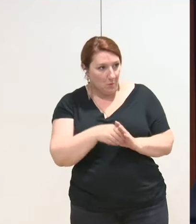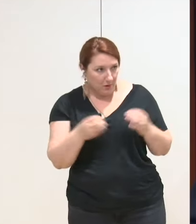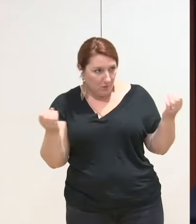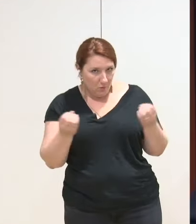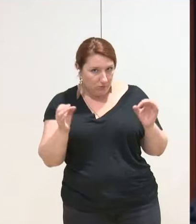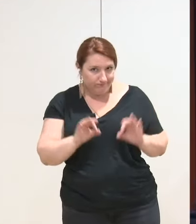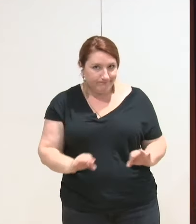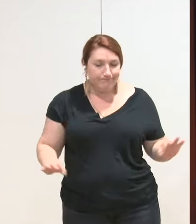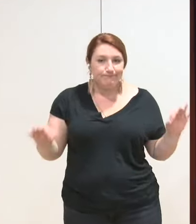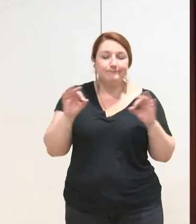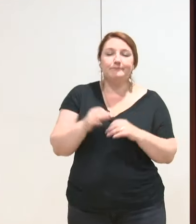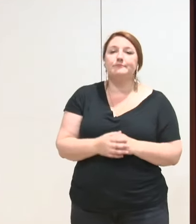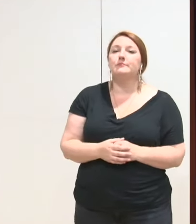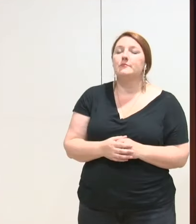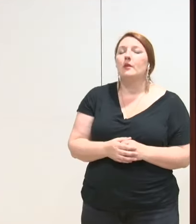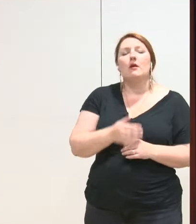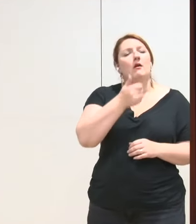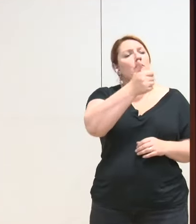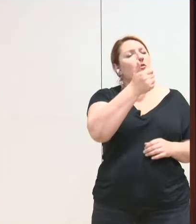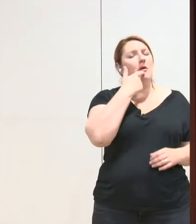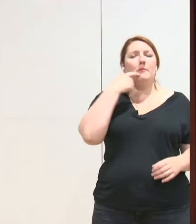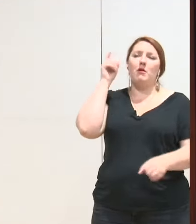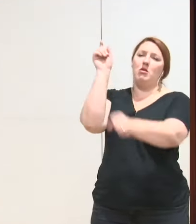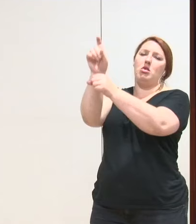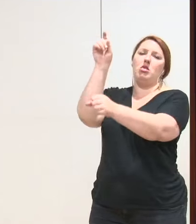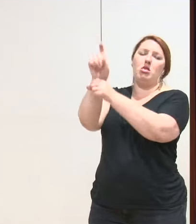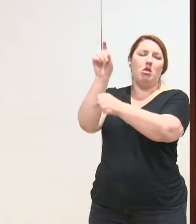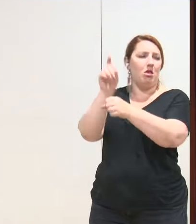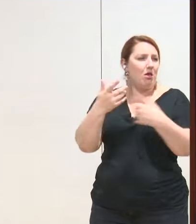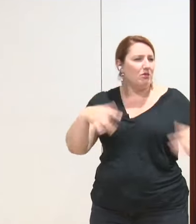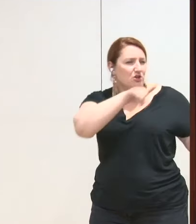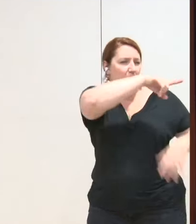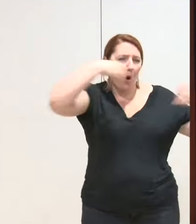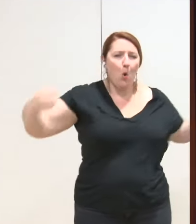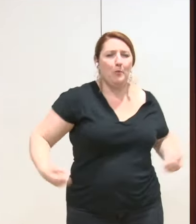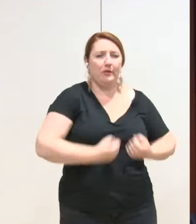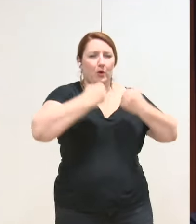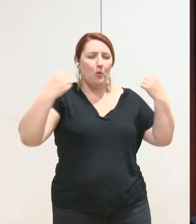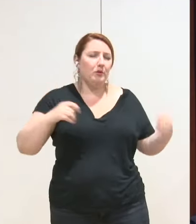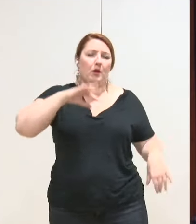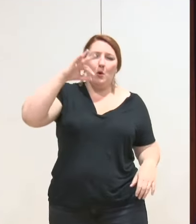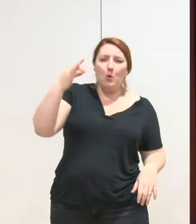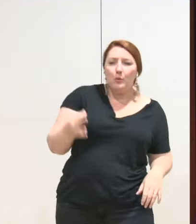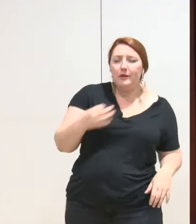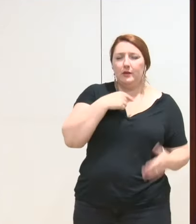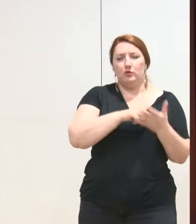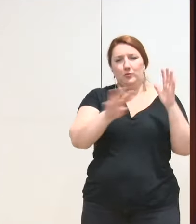dénoncé avec force communication l'insuffisance des crédits ouverts au budget 2014 en matière de